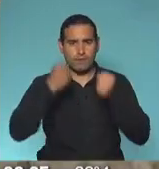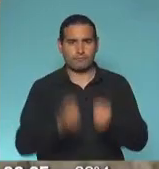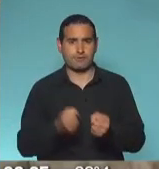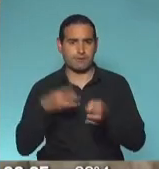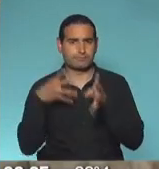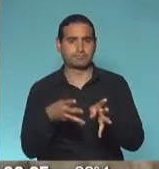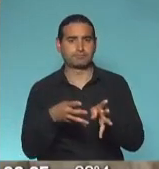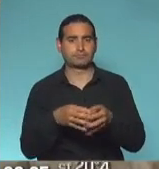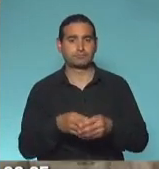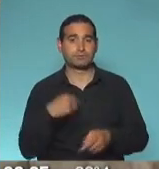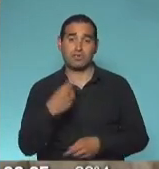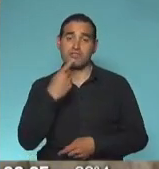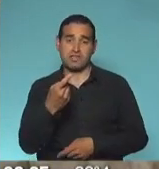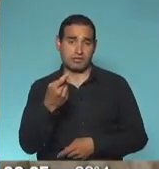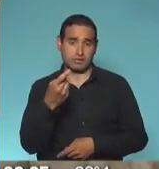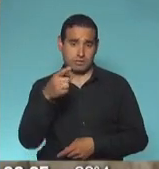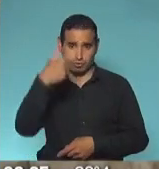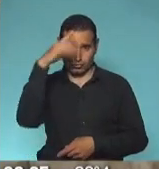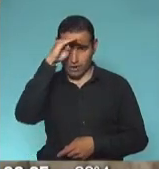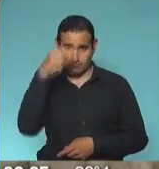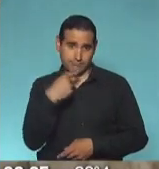Ben Sayın Trump'a da söyledim, diğerlerine de söyledim.